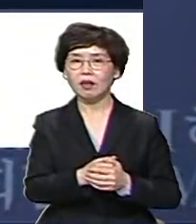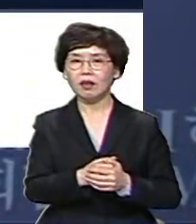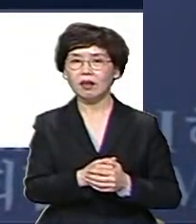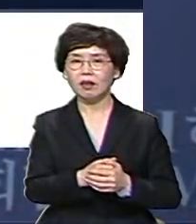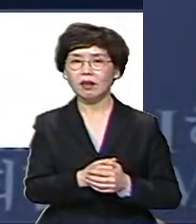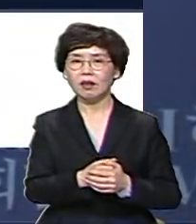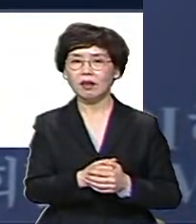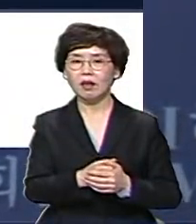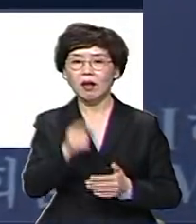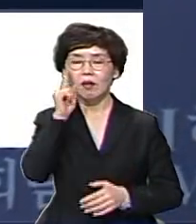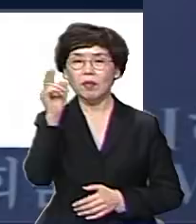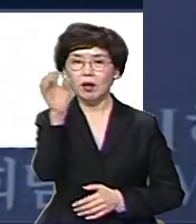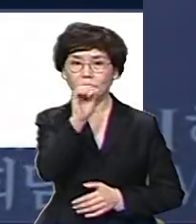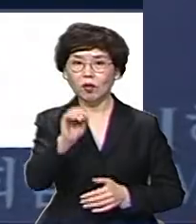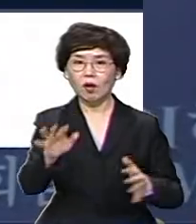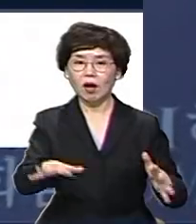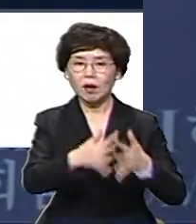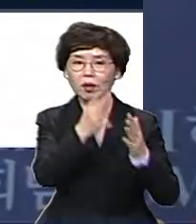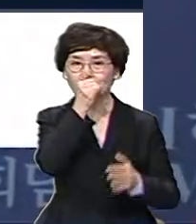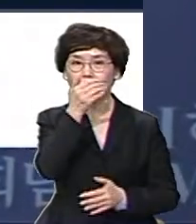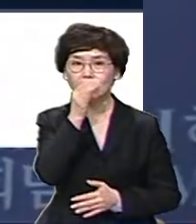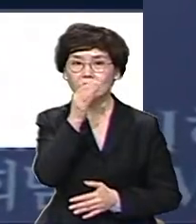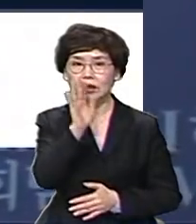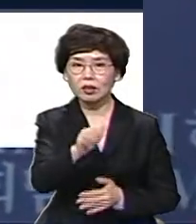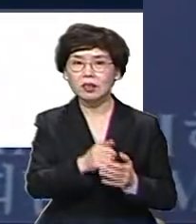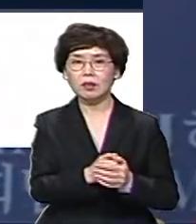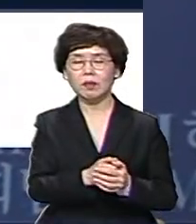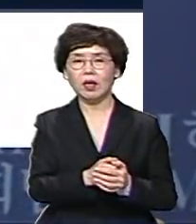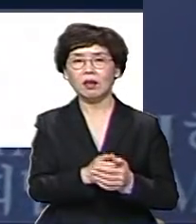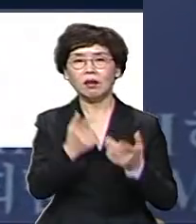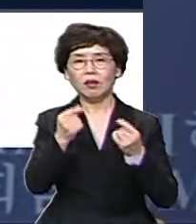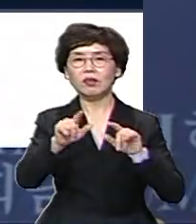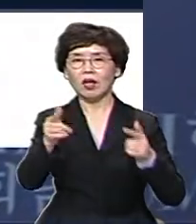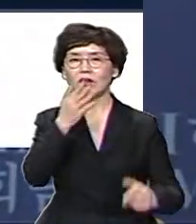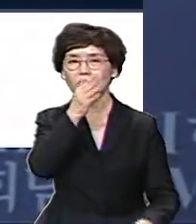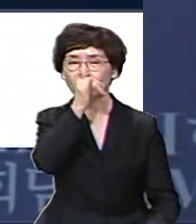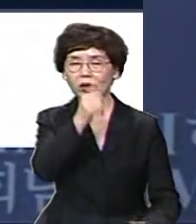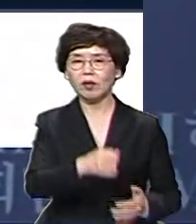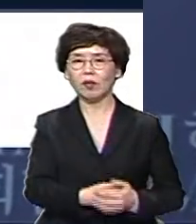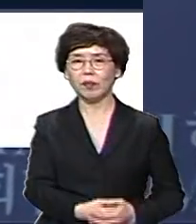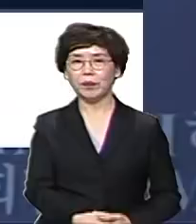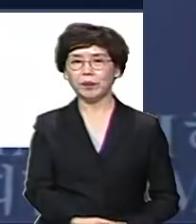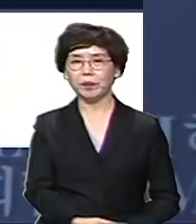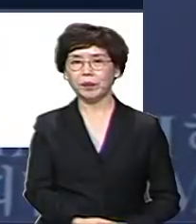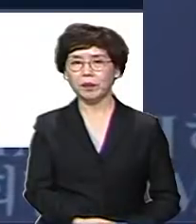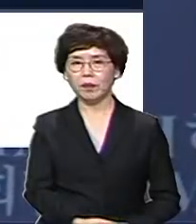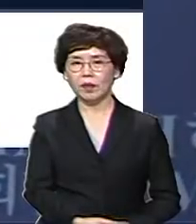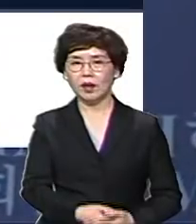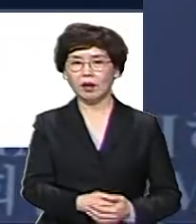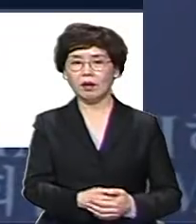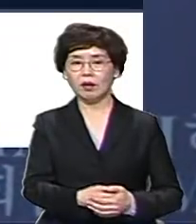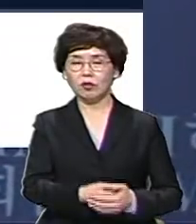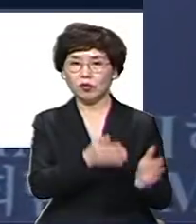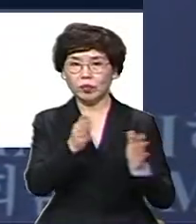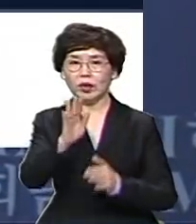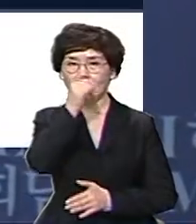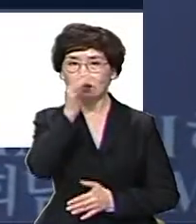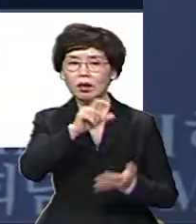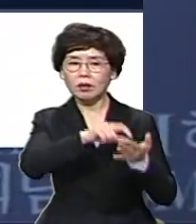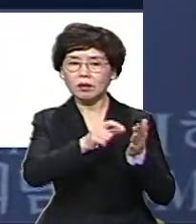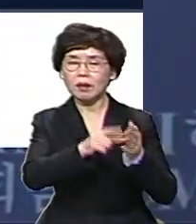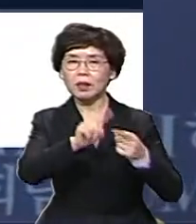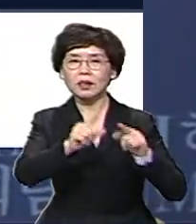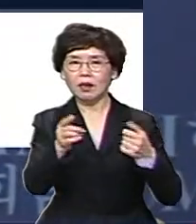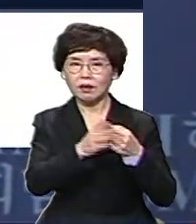분들도 있겠지만 그것은 항상 가능성이 열려있는 것입니다. 항상 오늘 다 100% 합의할 수도 있었지만 그렇지